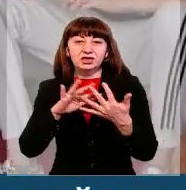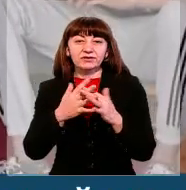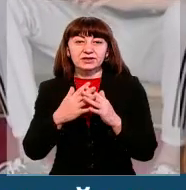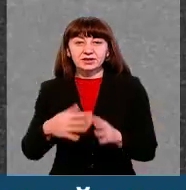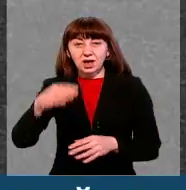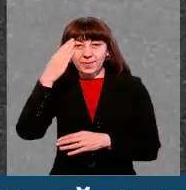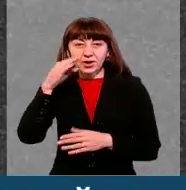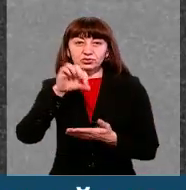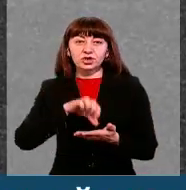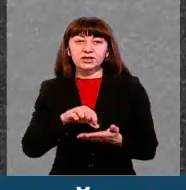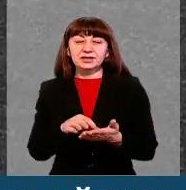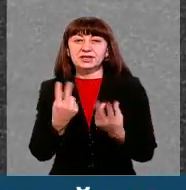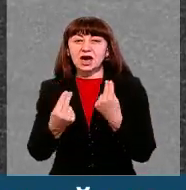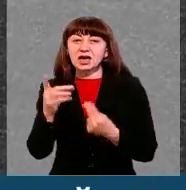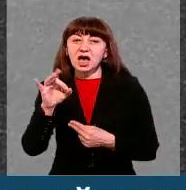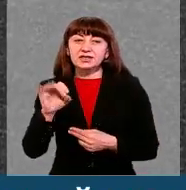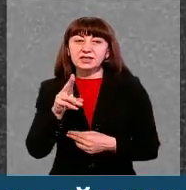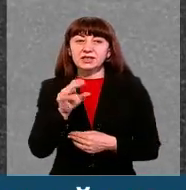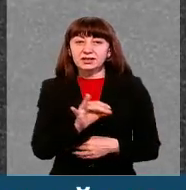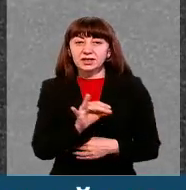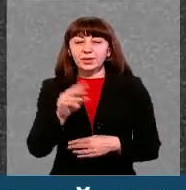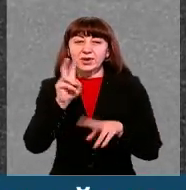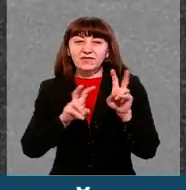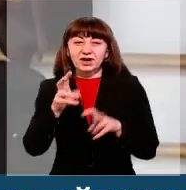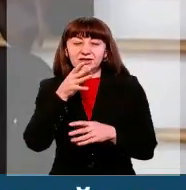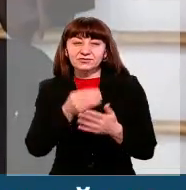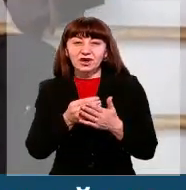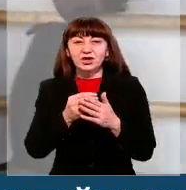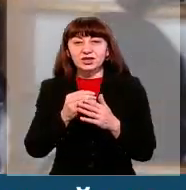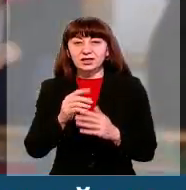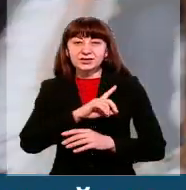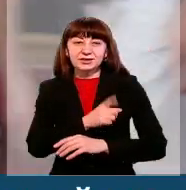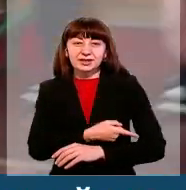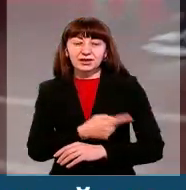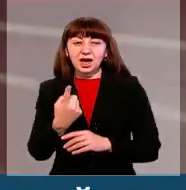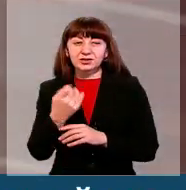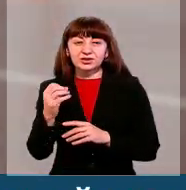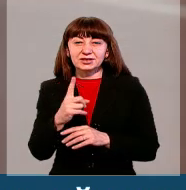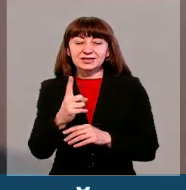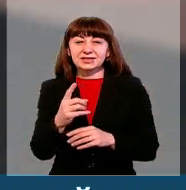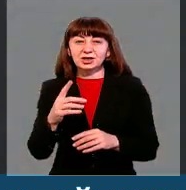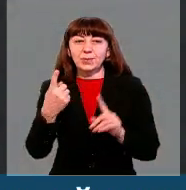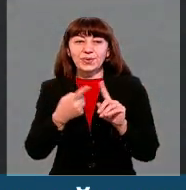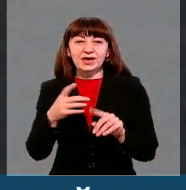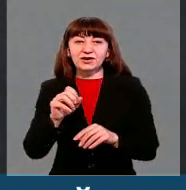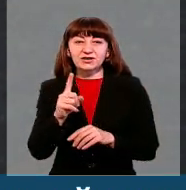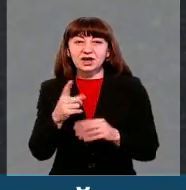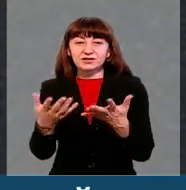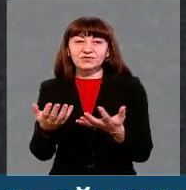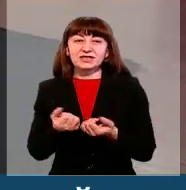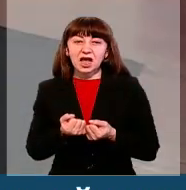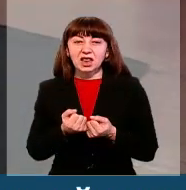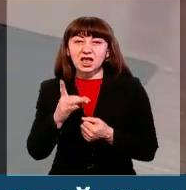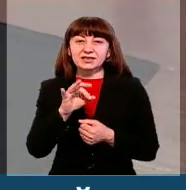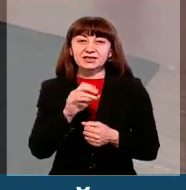мергендіктерін сынады. Арасында бірі асықты қолына алғаш рет алса, енді бірі тіпті облыстық сайыстың жеңімпазы. Соның